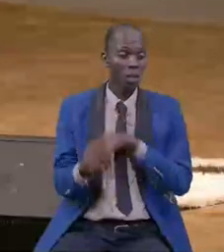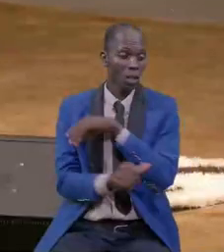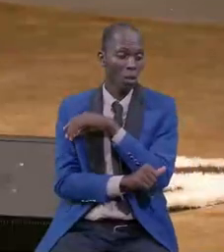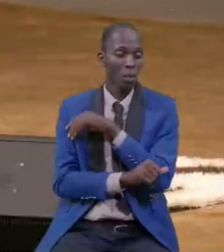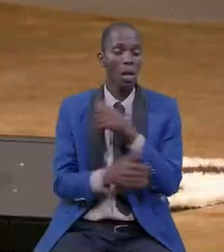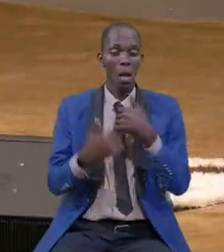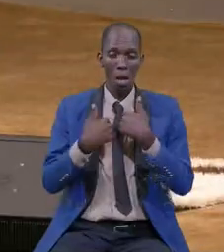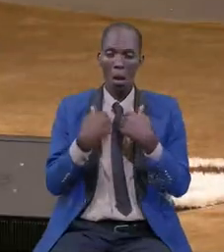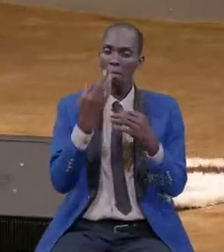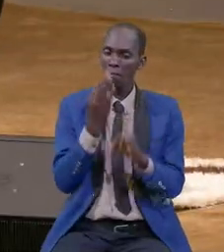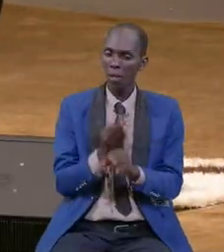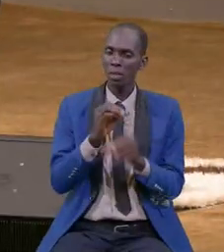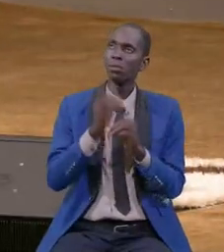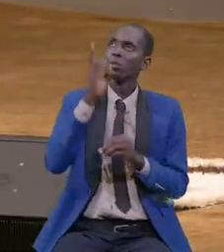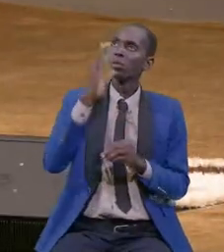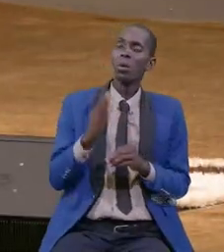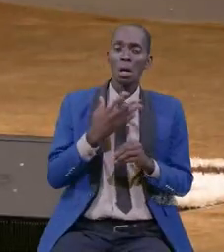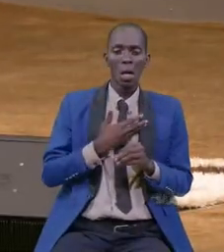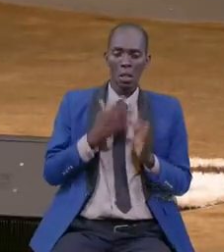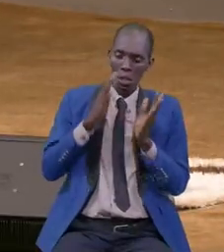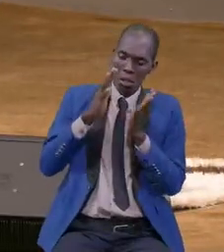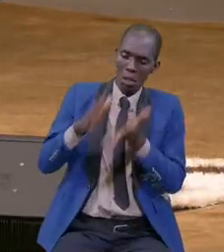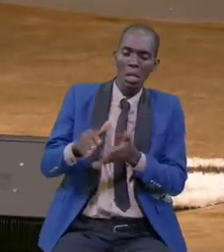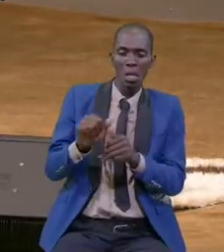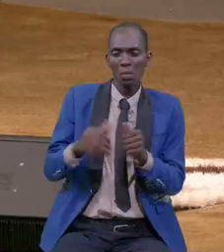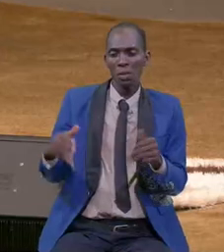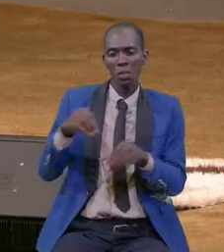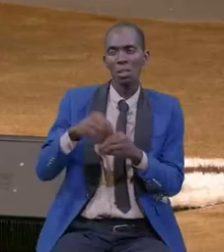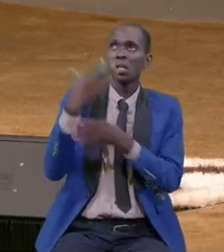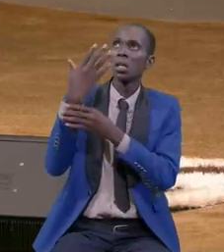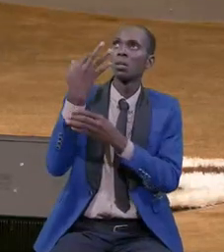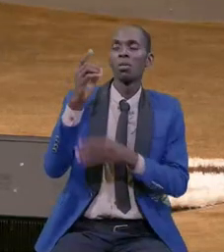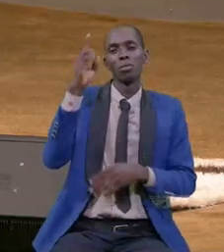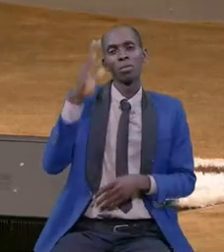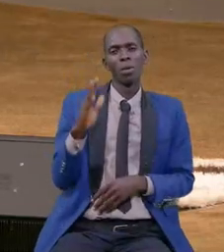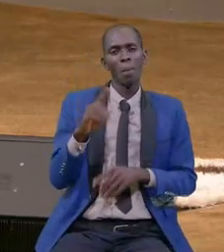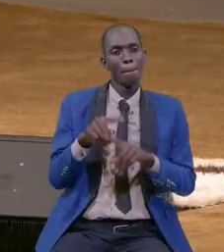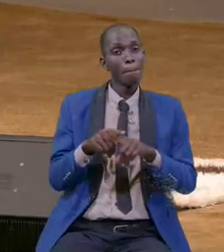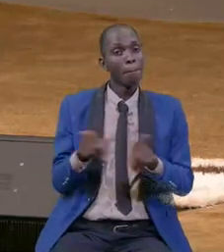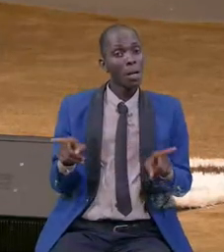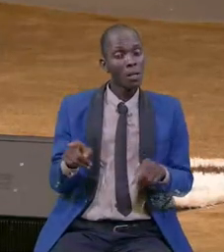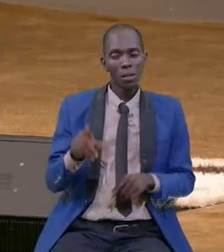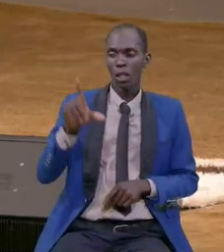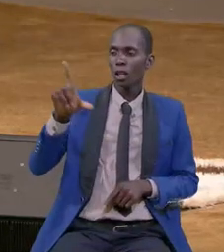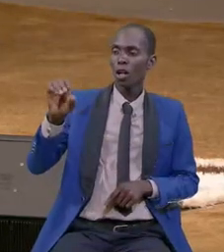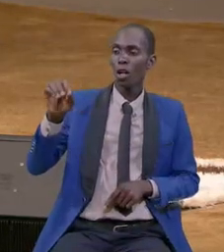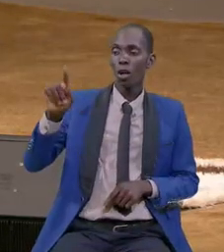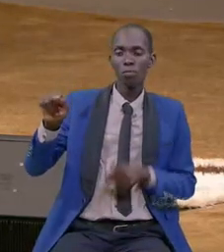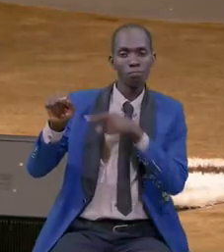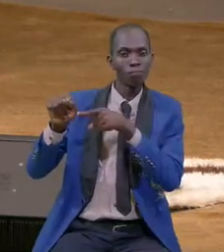en Dieu et il avait tout laissé entre les mains de Dieu lot n'avait pas cette foi en